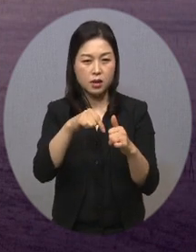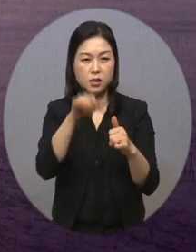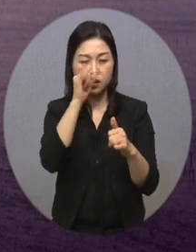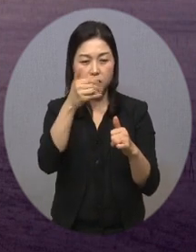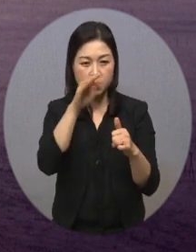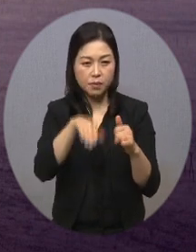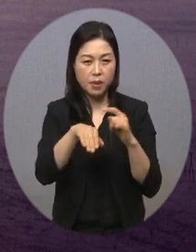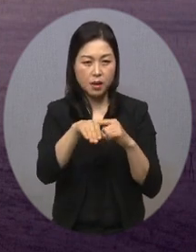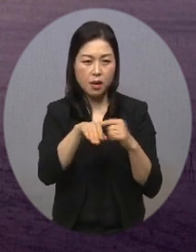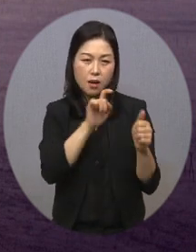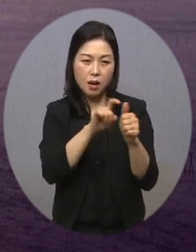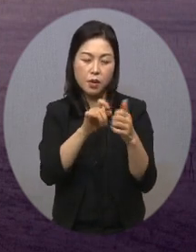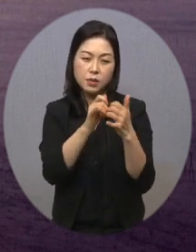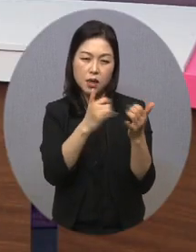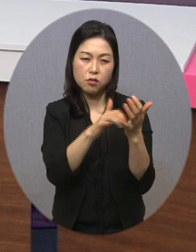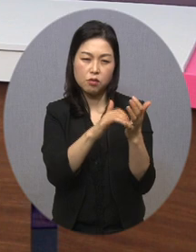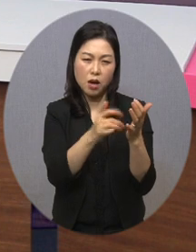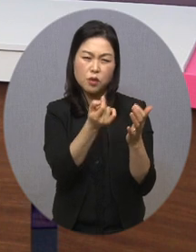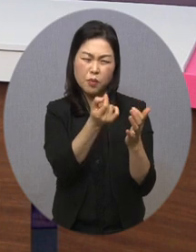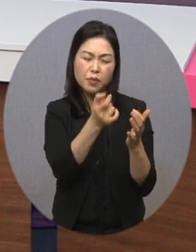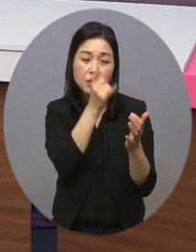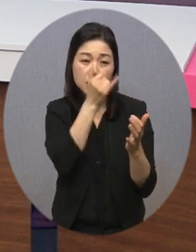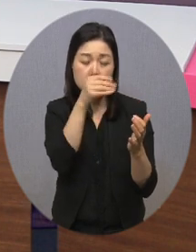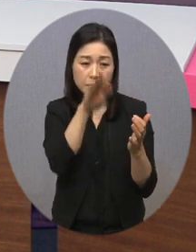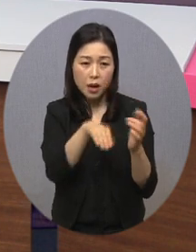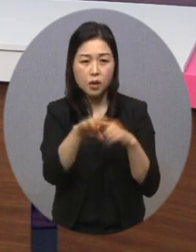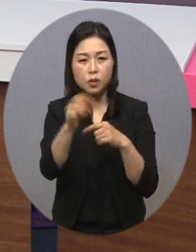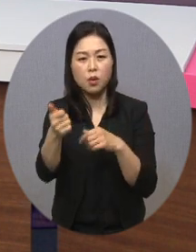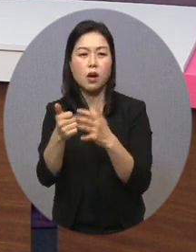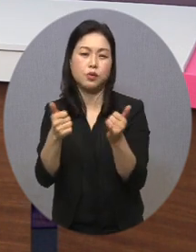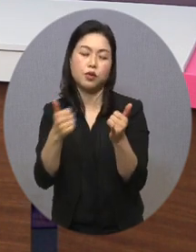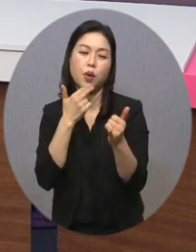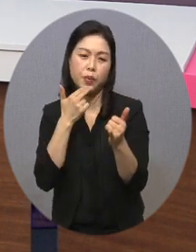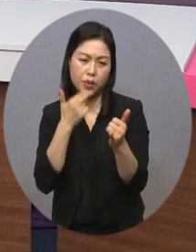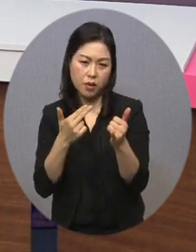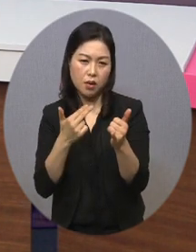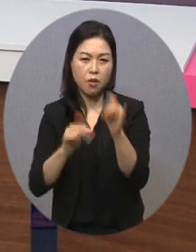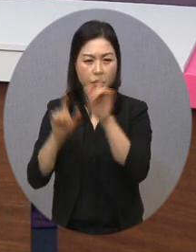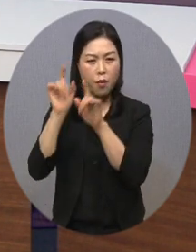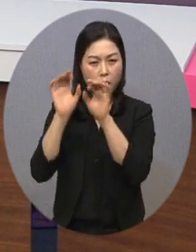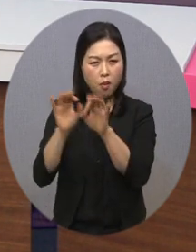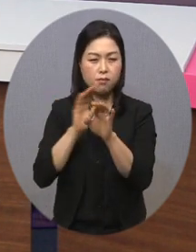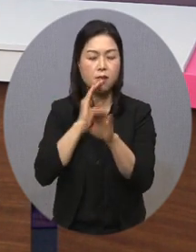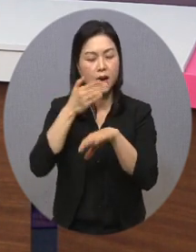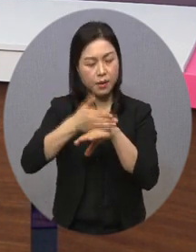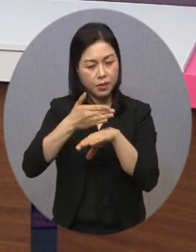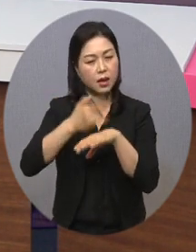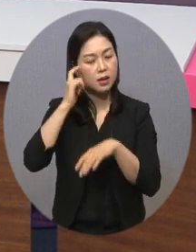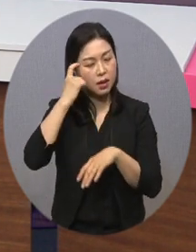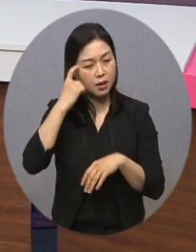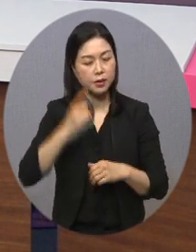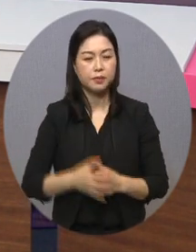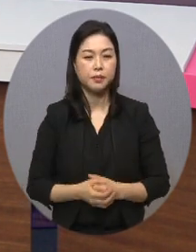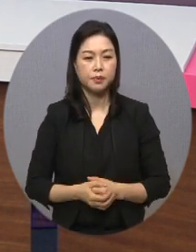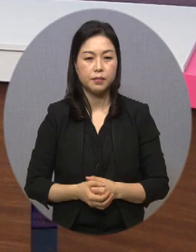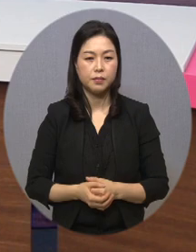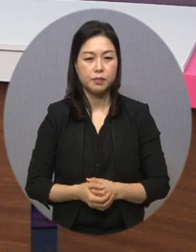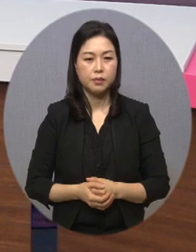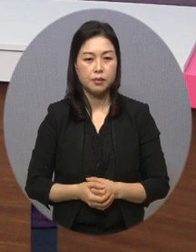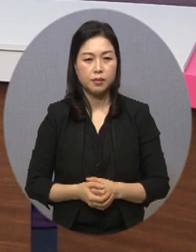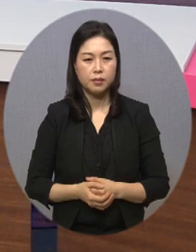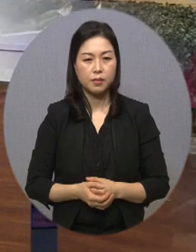감염자가 나왔지만은 이로 인해서 돌아가신 분이 없는 것은 굉장히 저는 감사하게 생각을 하고요.